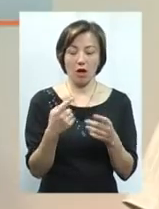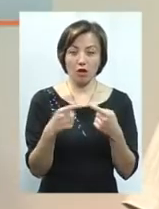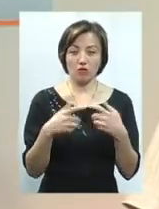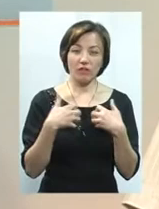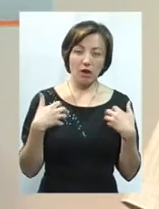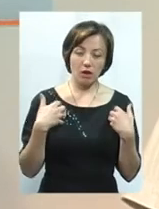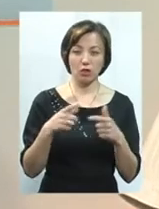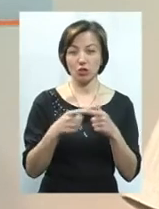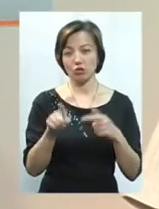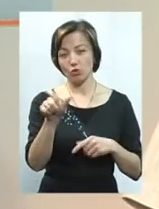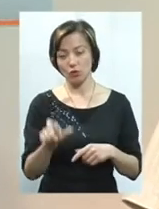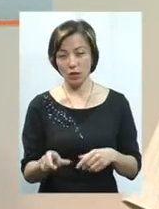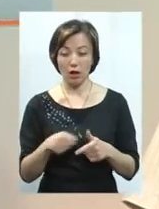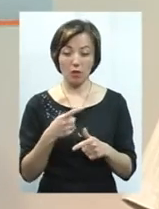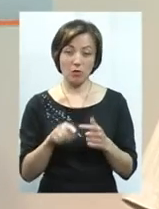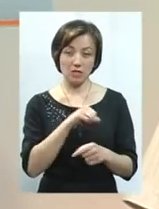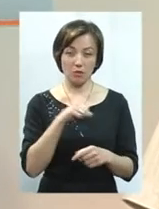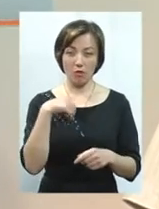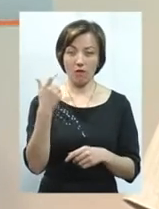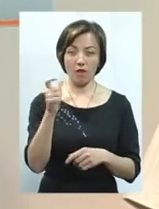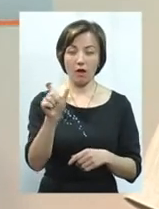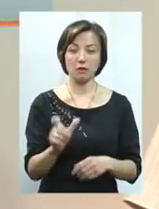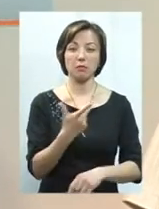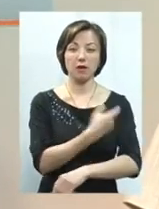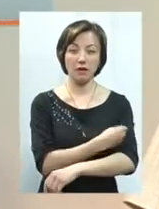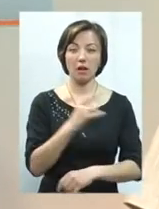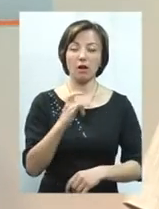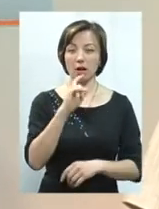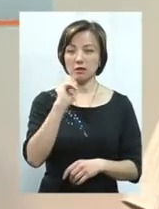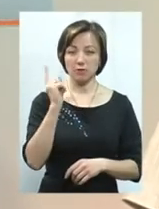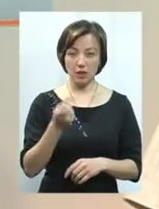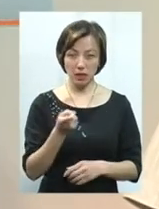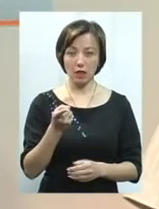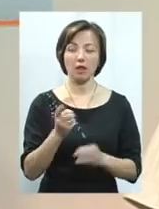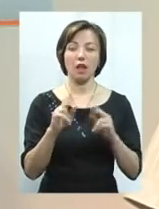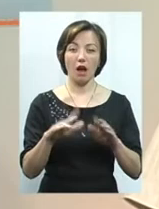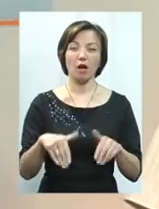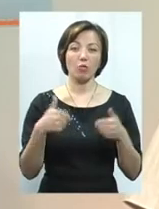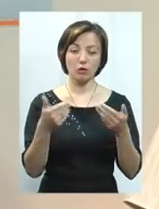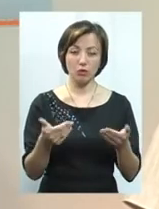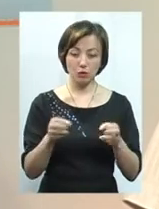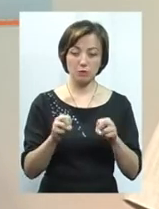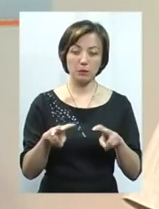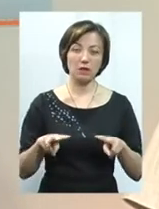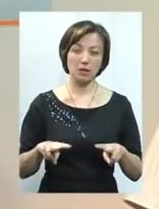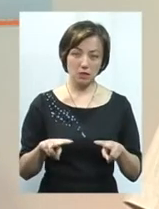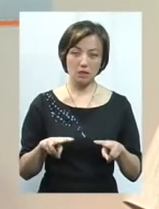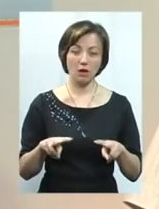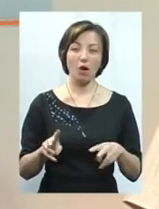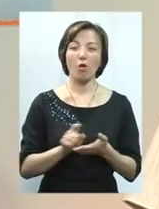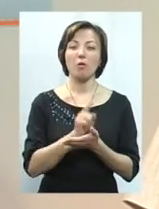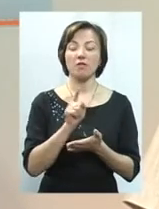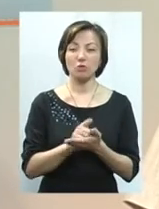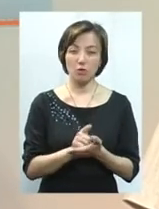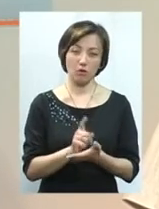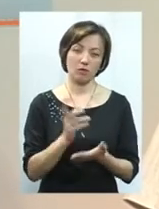іншу людину, або того самого власника. Тому прививка один раз в рік, як рекомендують спеціалісти, обов'язково